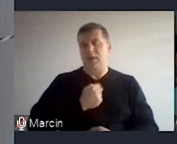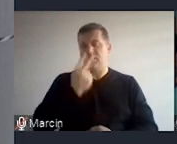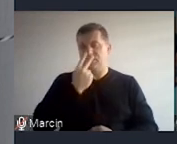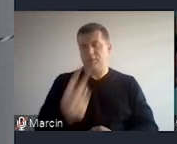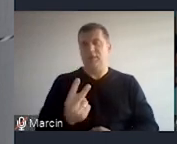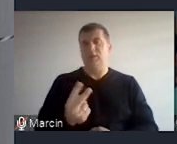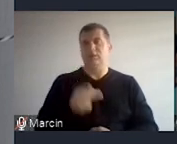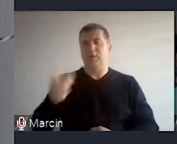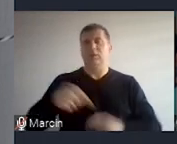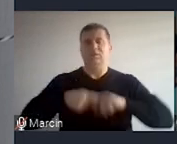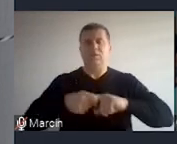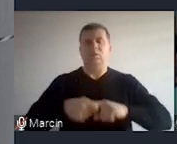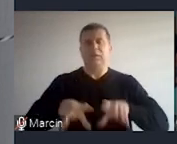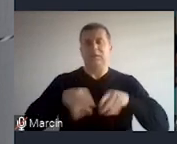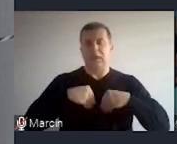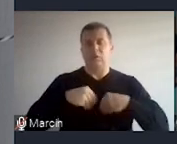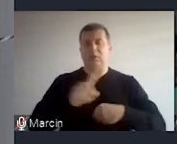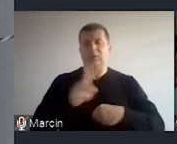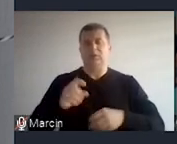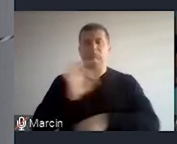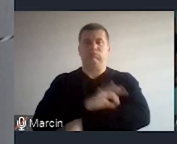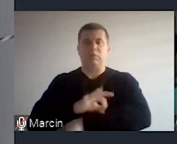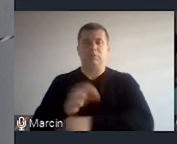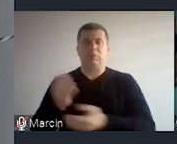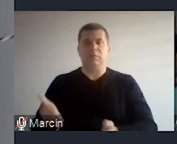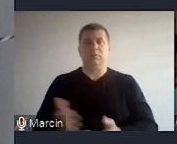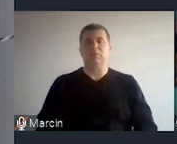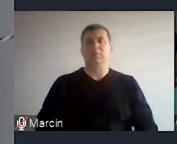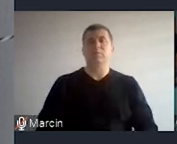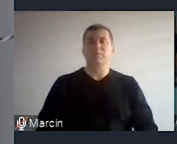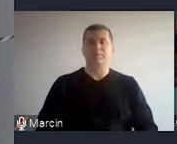widoczny związek zatrudnienia z projektem.